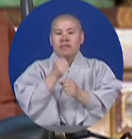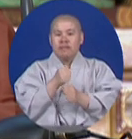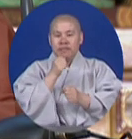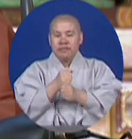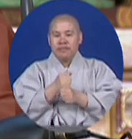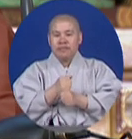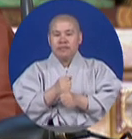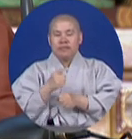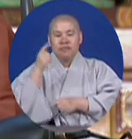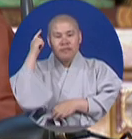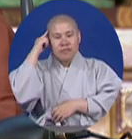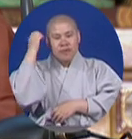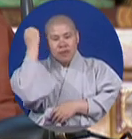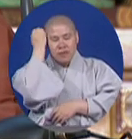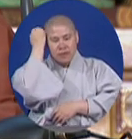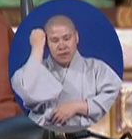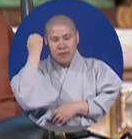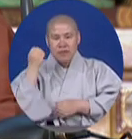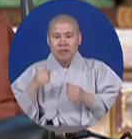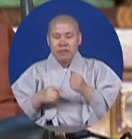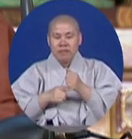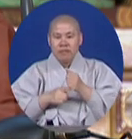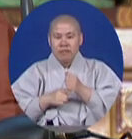그런데 이제 이런 번뇌에는